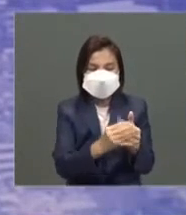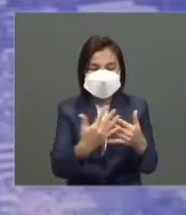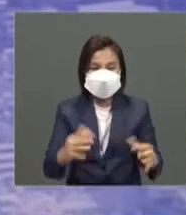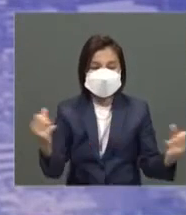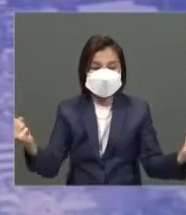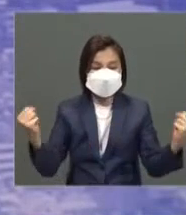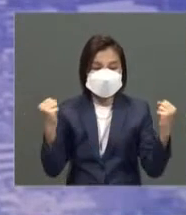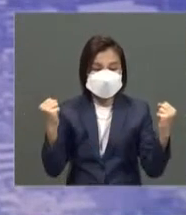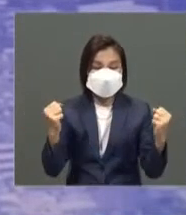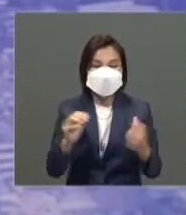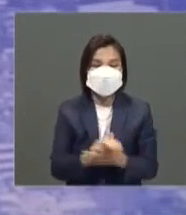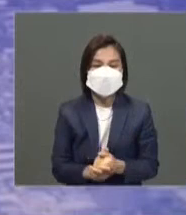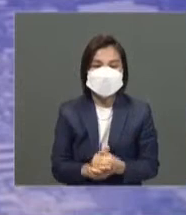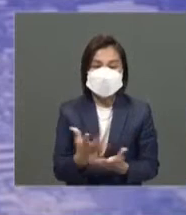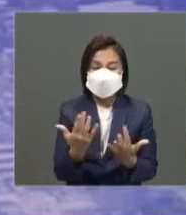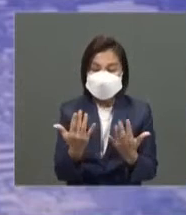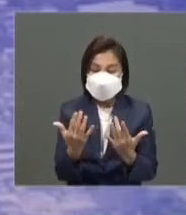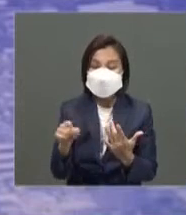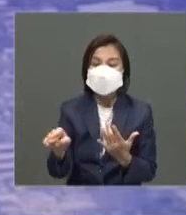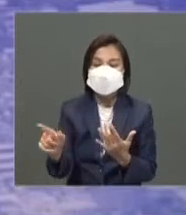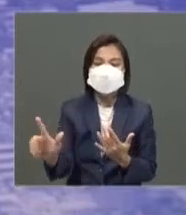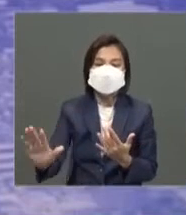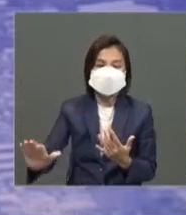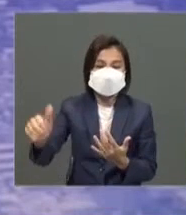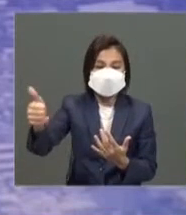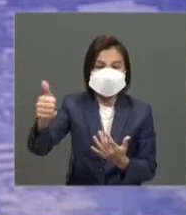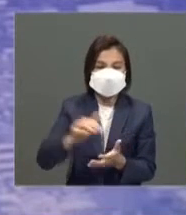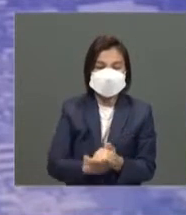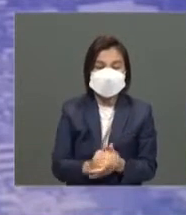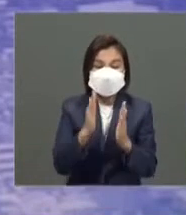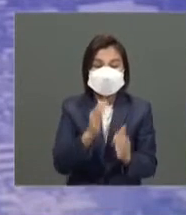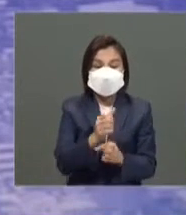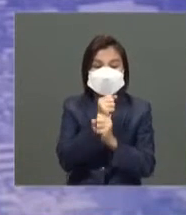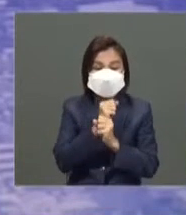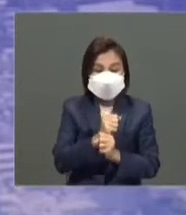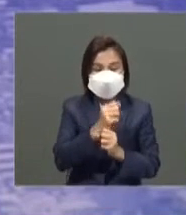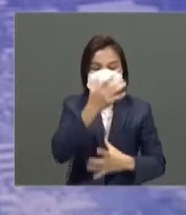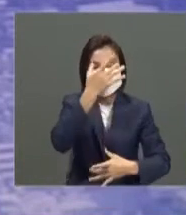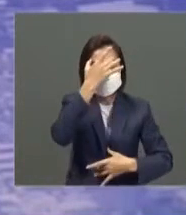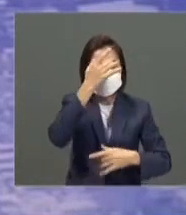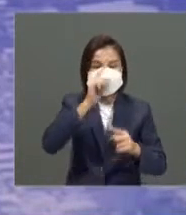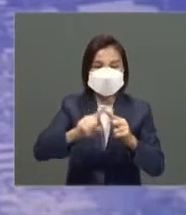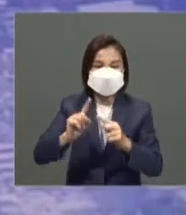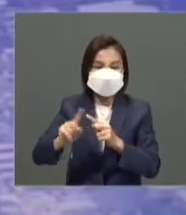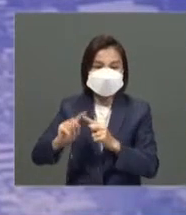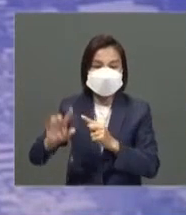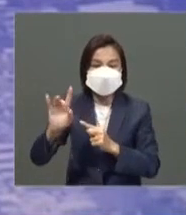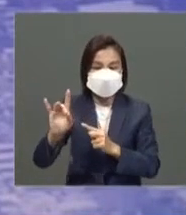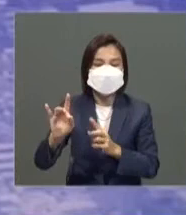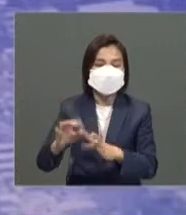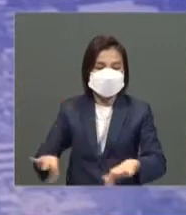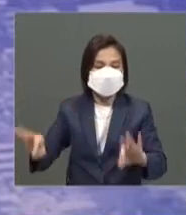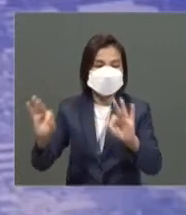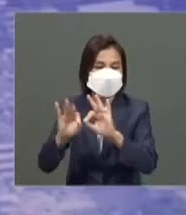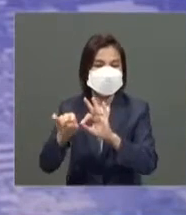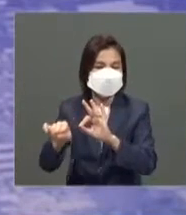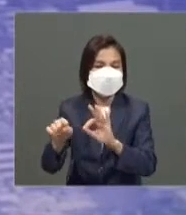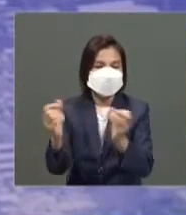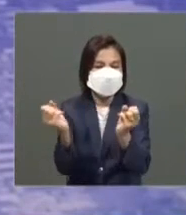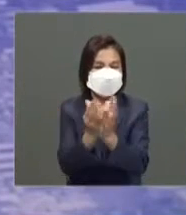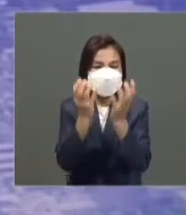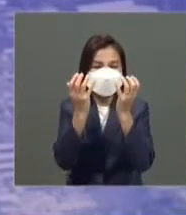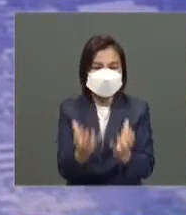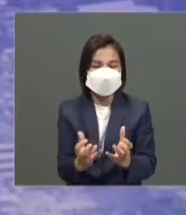การครับก็อยู่สักพักเดี๋ยวเขาก็จะดีขึ้นไม่เหมือนคนสูงอายุกับ8กลุ่มโรคที่ว่านะครับมาดูในลัก